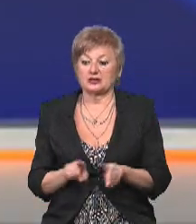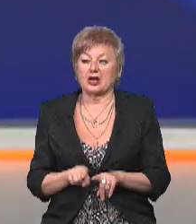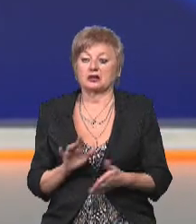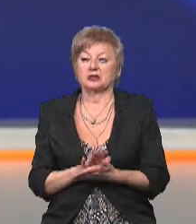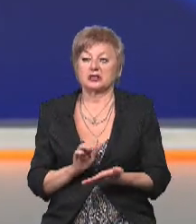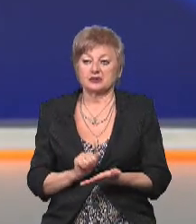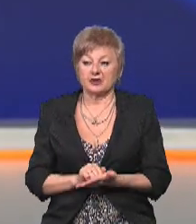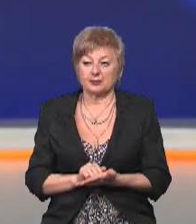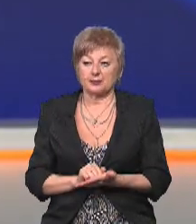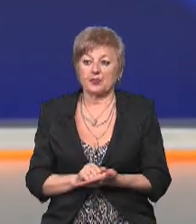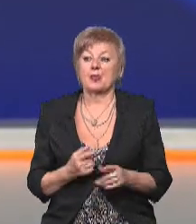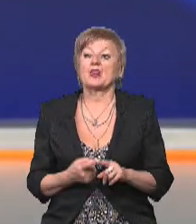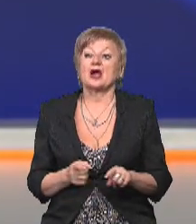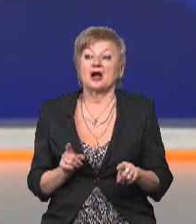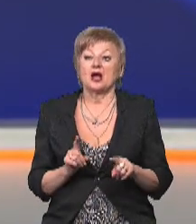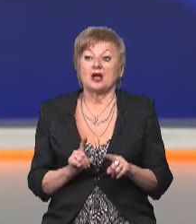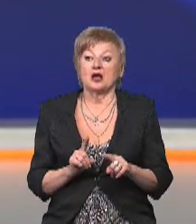называемая. Это